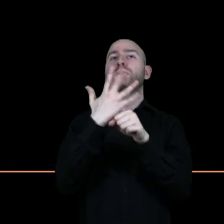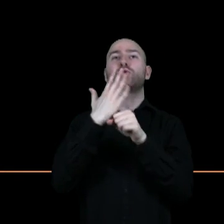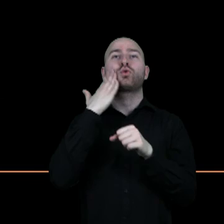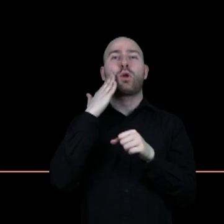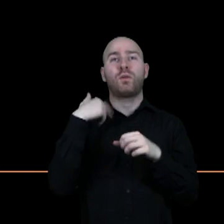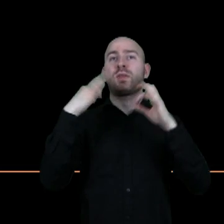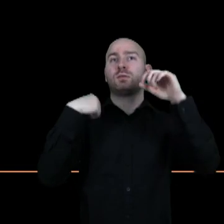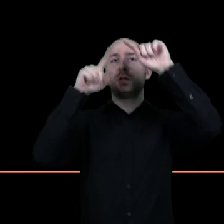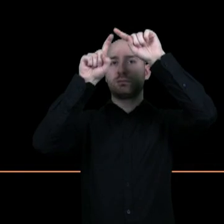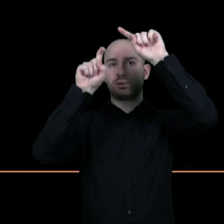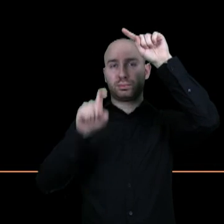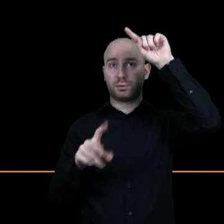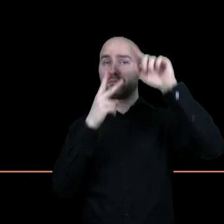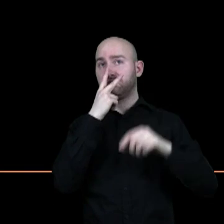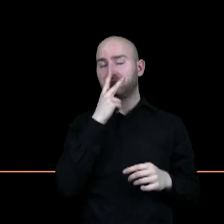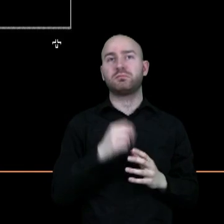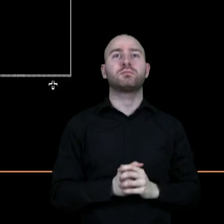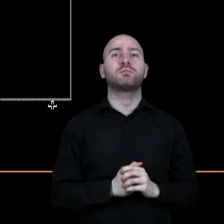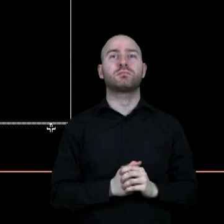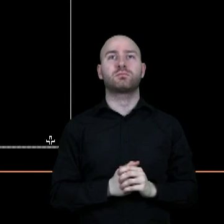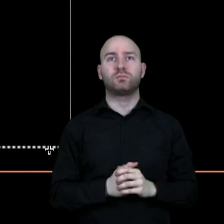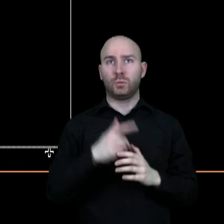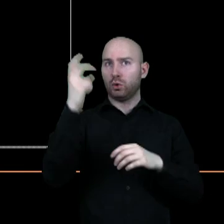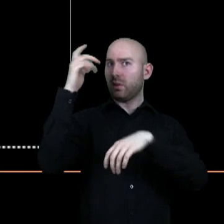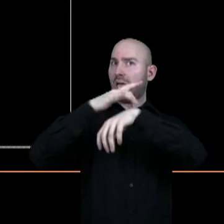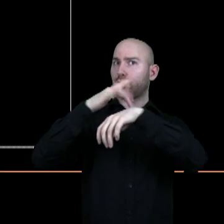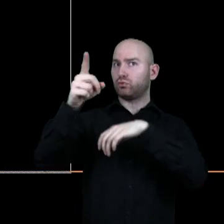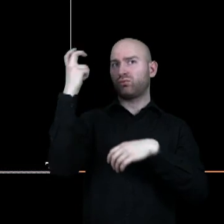,5 dolara. Rozciągnę to pole na pozostałe.